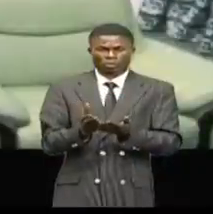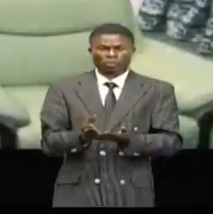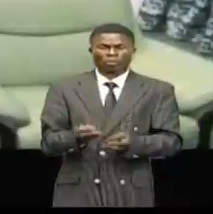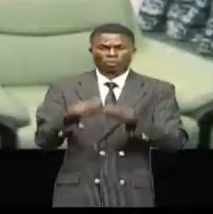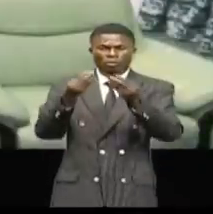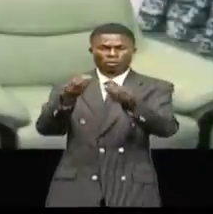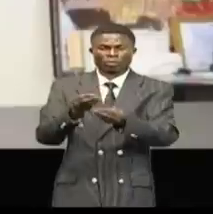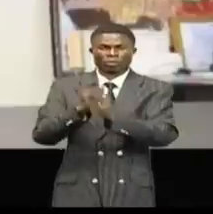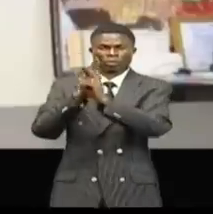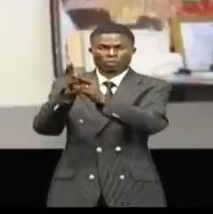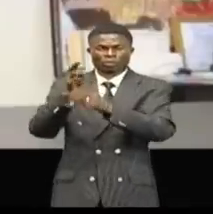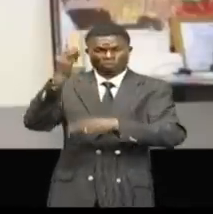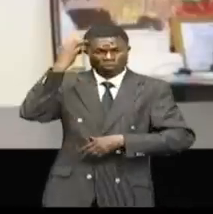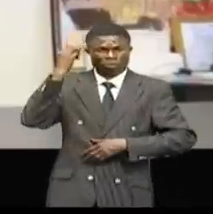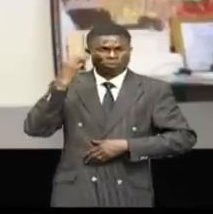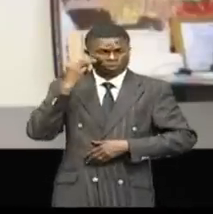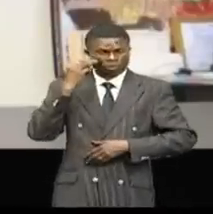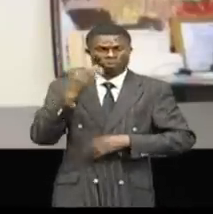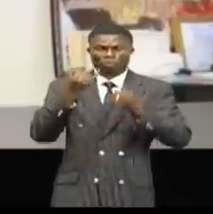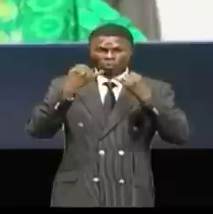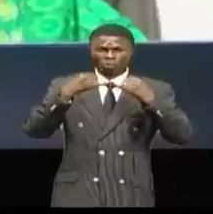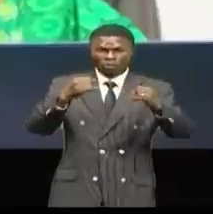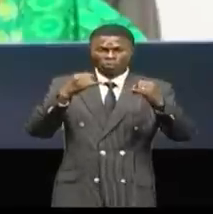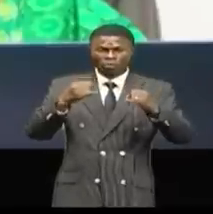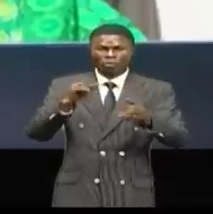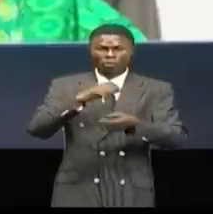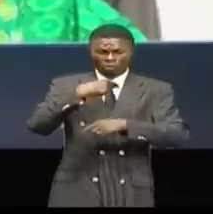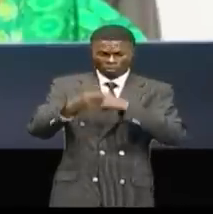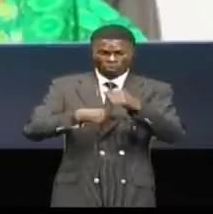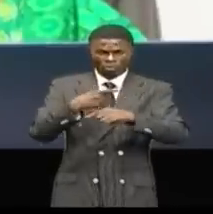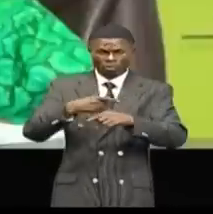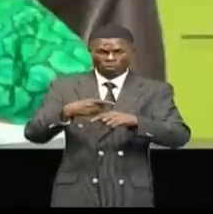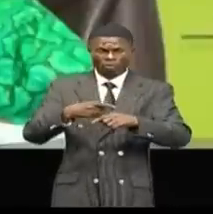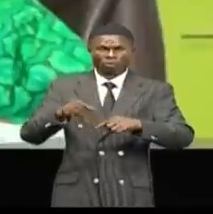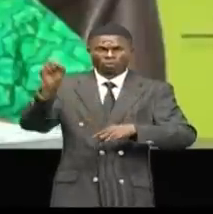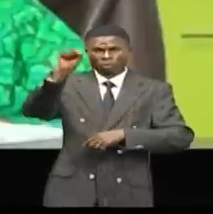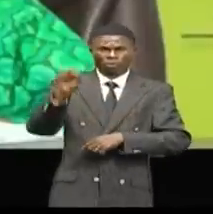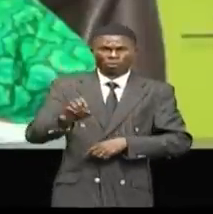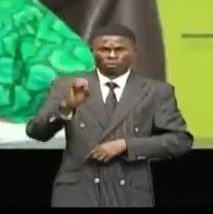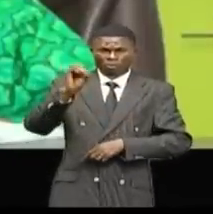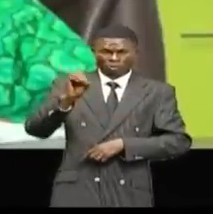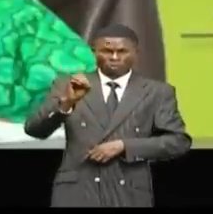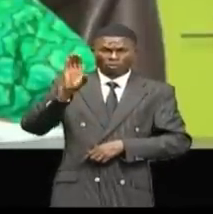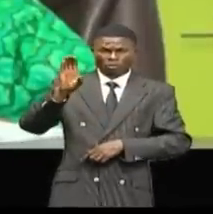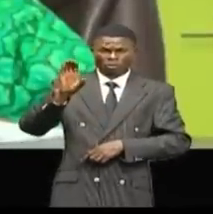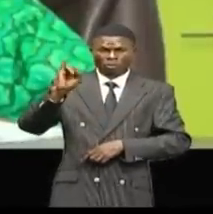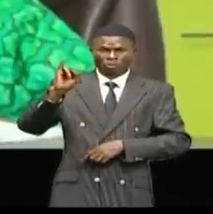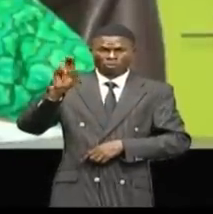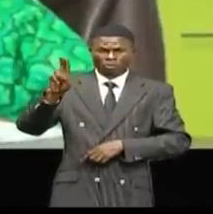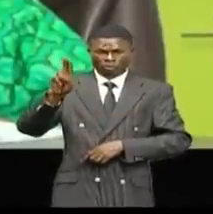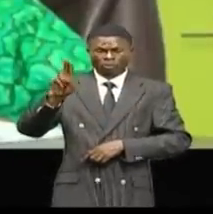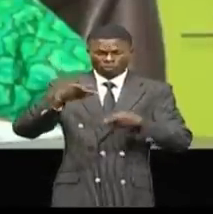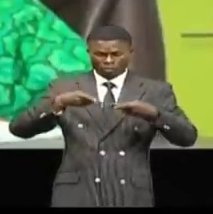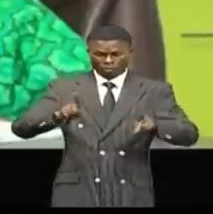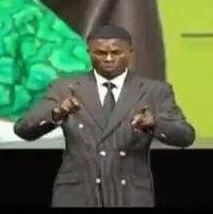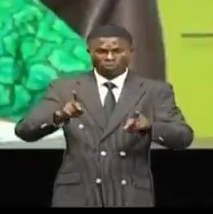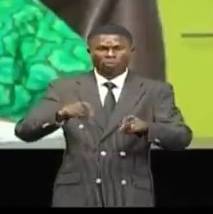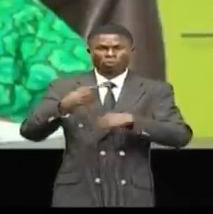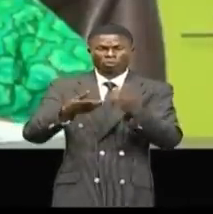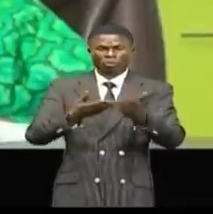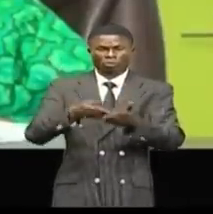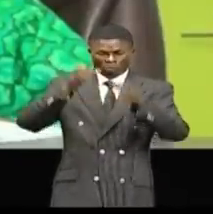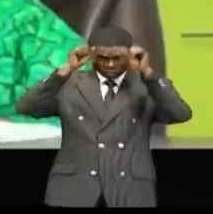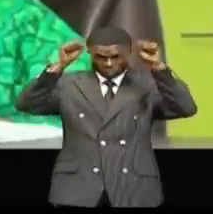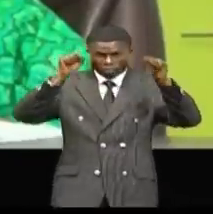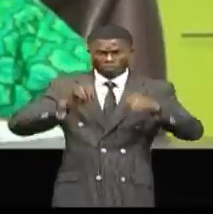au Conseil la note d'information sur la relance de la SOCIR SA à la suite de l'instruction donnée par le